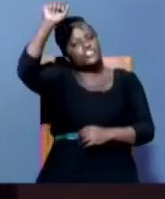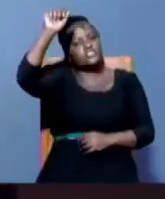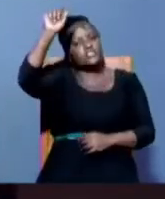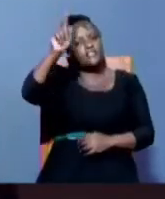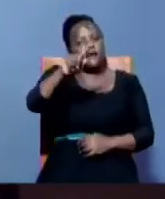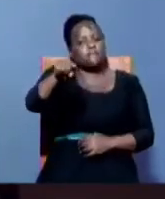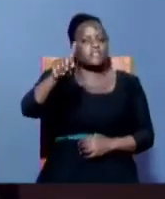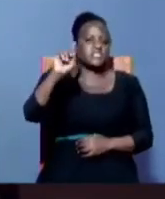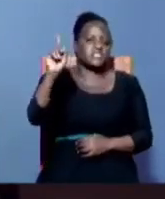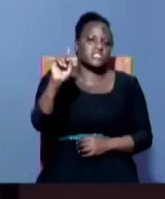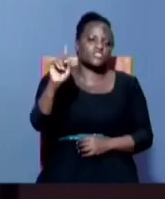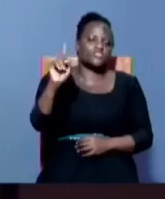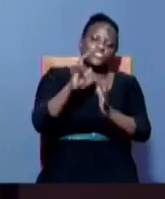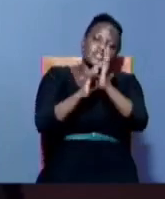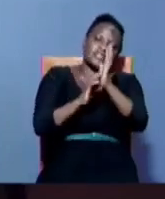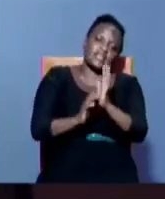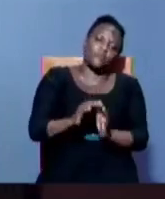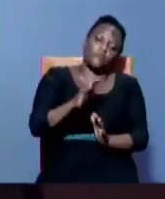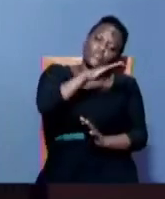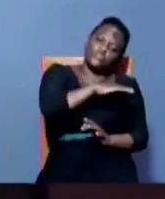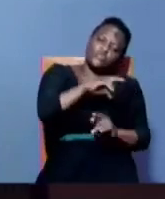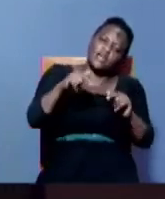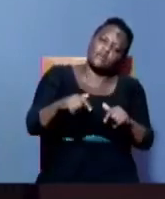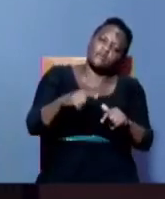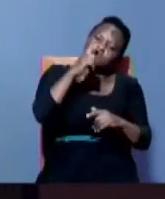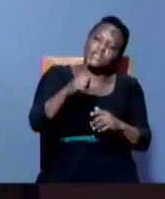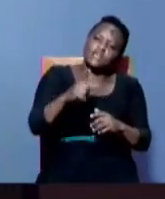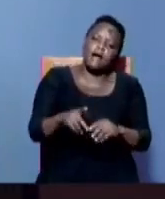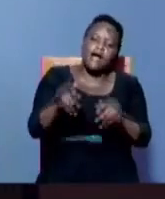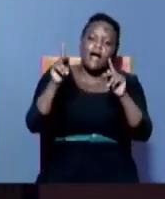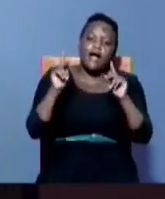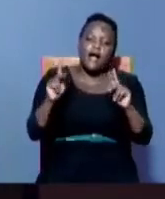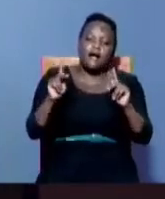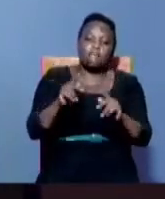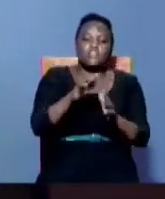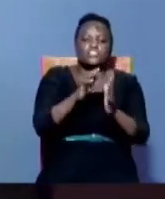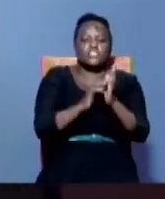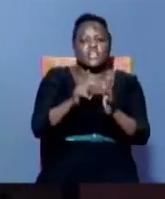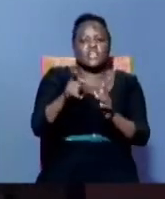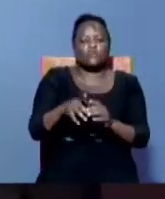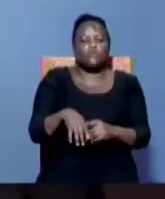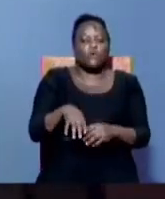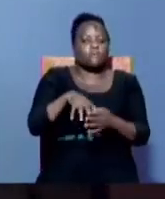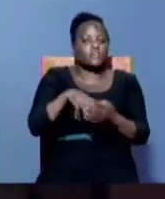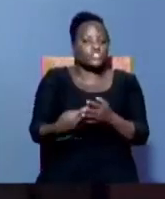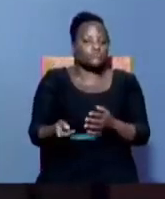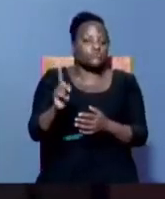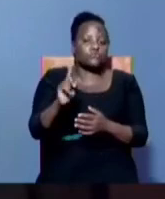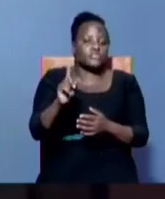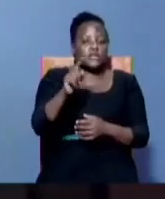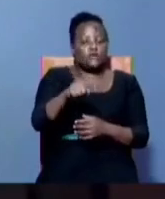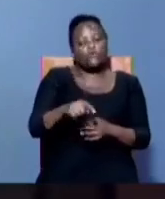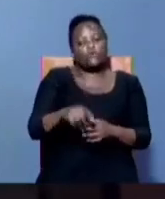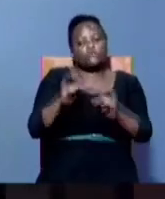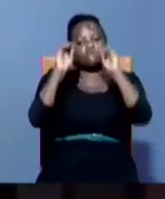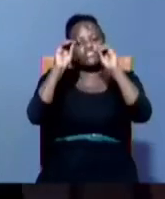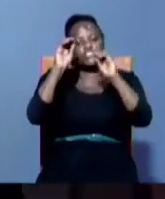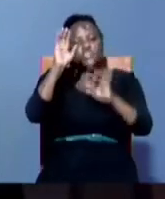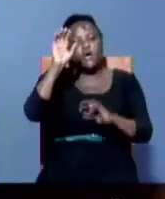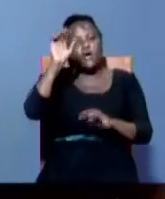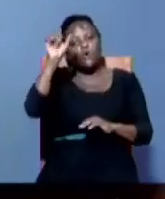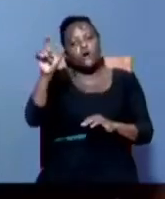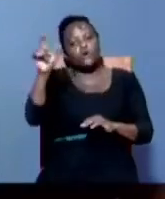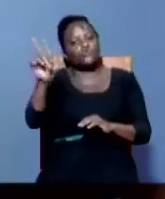sheria. Hii jioni ya leo ni kusema kama sheria ingelikuwa imeshindwa, tusingekuwa tunafundisha watu